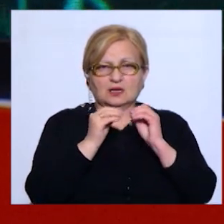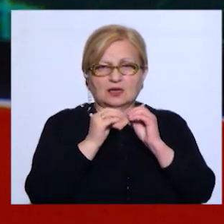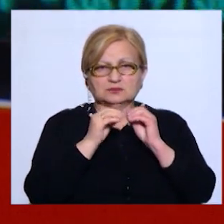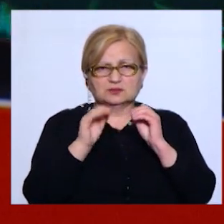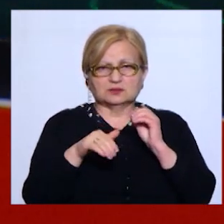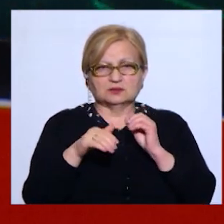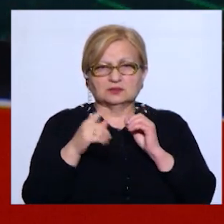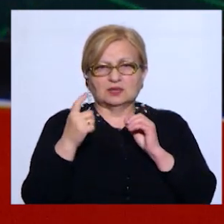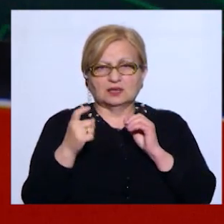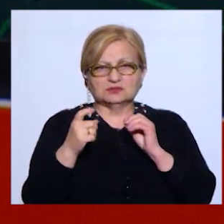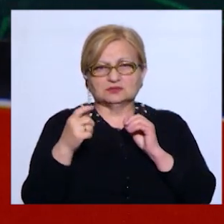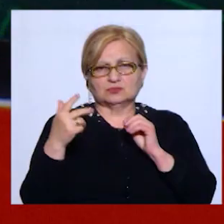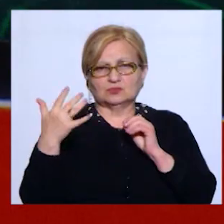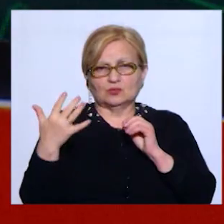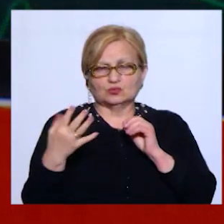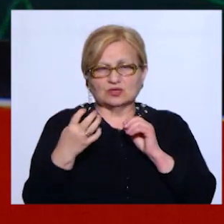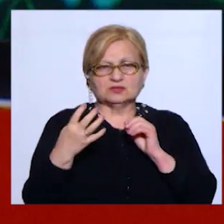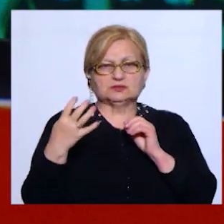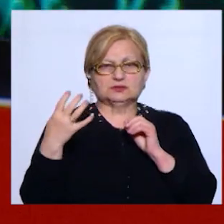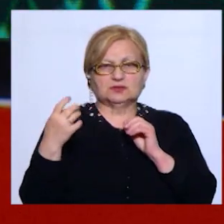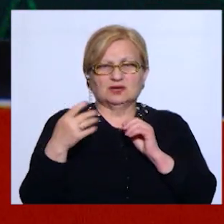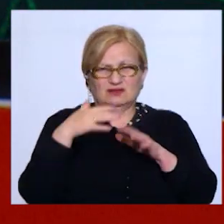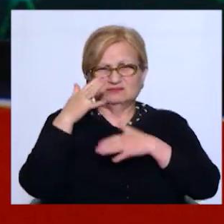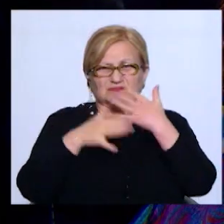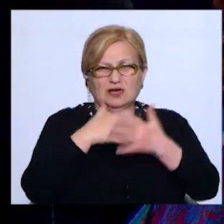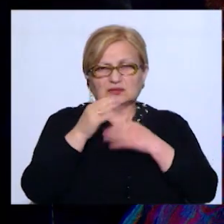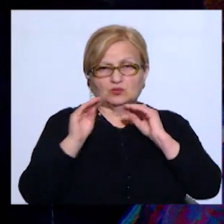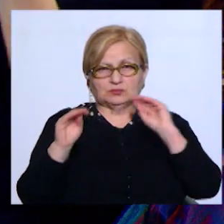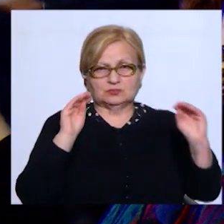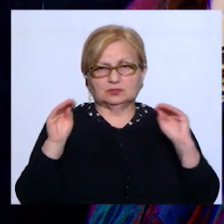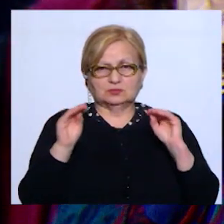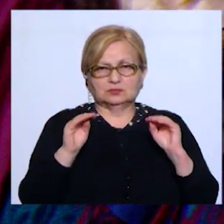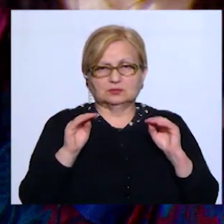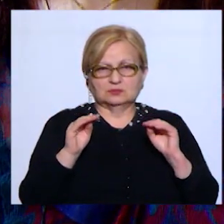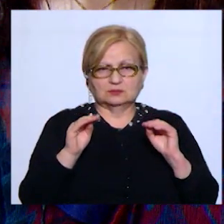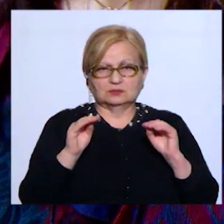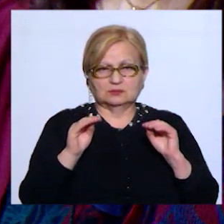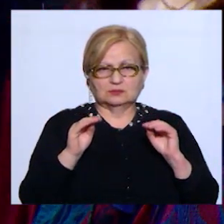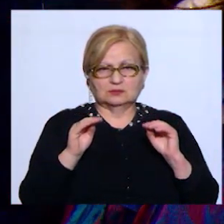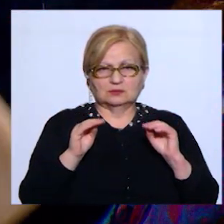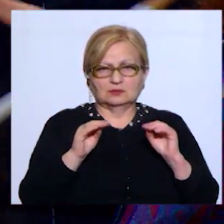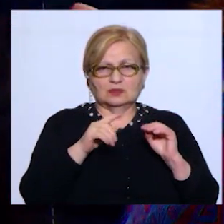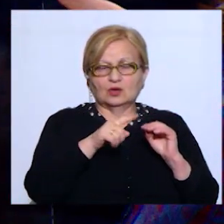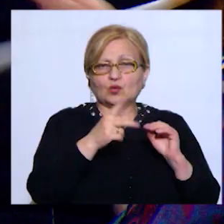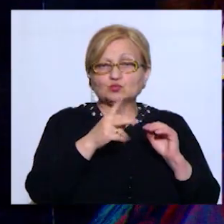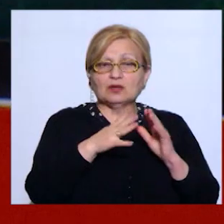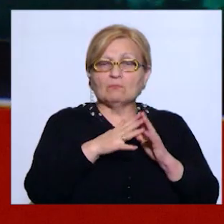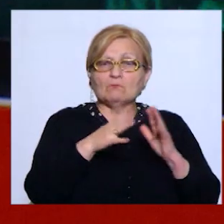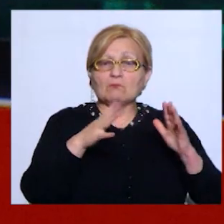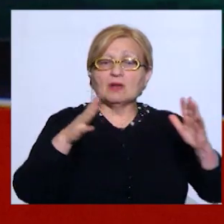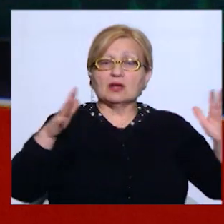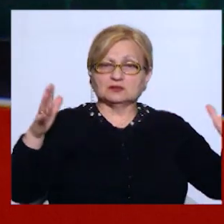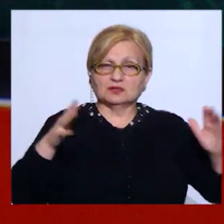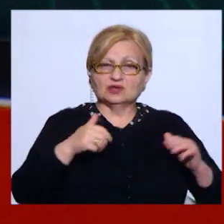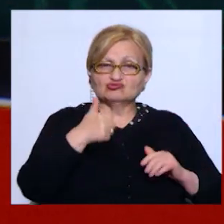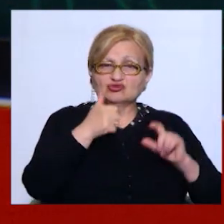10000, 100, 400, 100, 400. აუცილებელია მონაცემების ზრდადობით დავალაგოთ ჯერ, ანუ უნდა